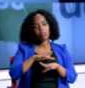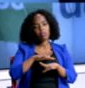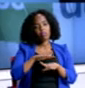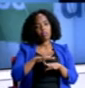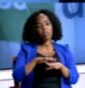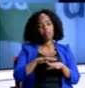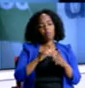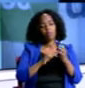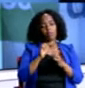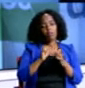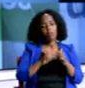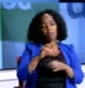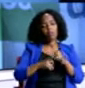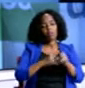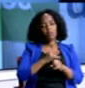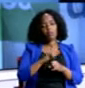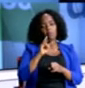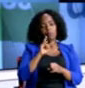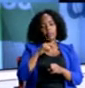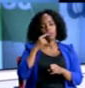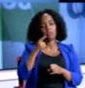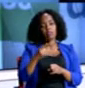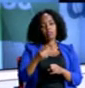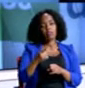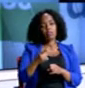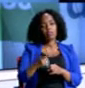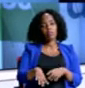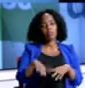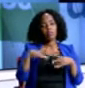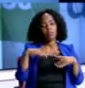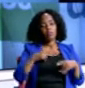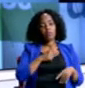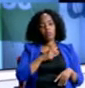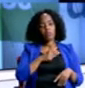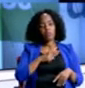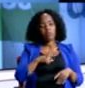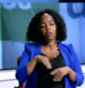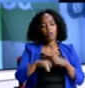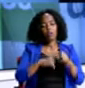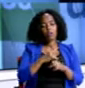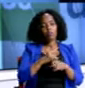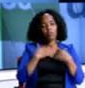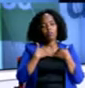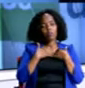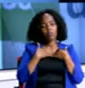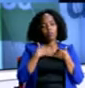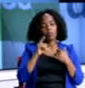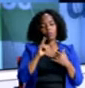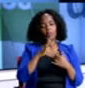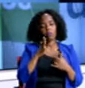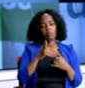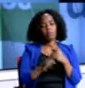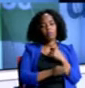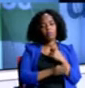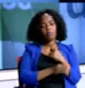dunyan mal jechu jirti sodan ku kana walitti dufen qabu o kan akka dunyatti jiru mal fakkata biye ke nyi ke satyo ukuni